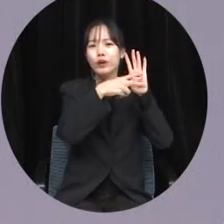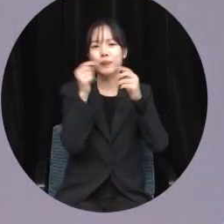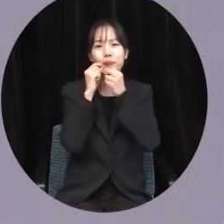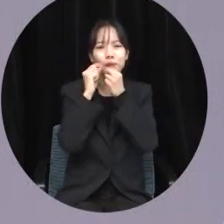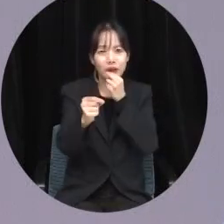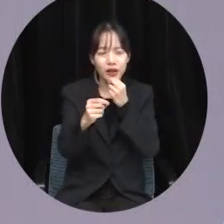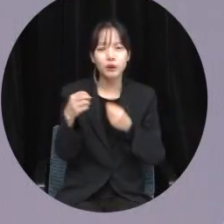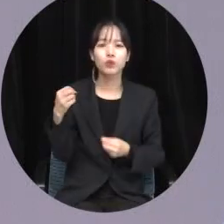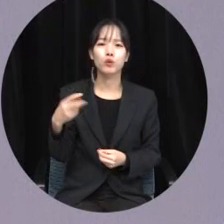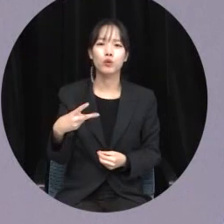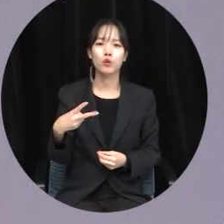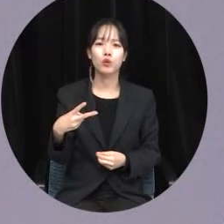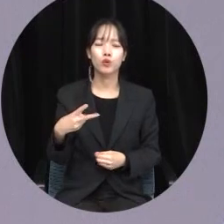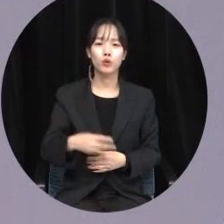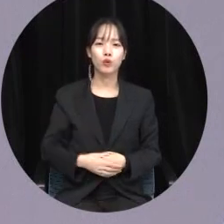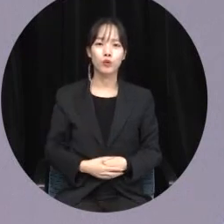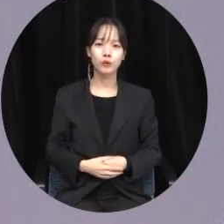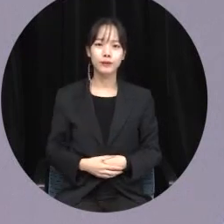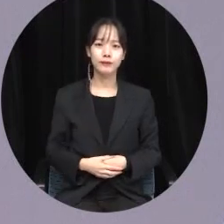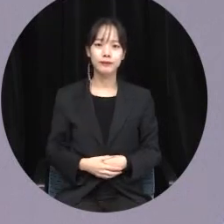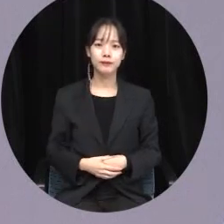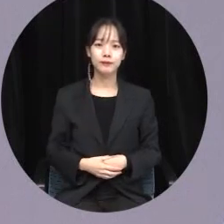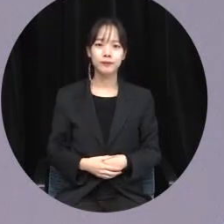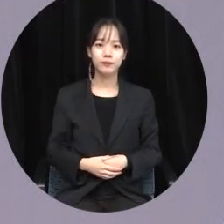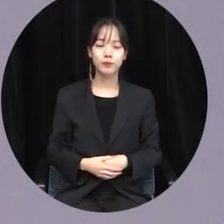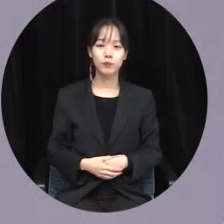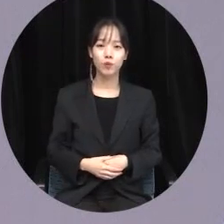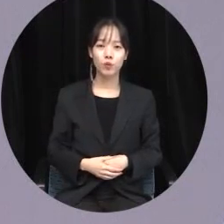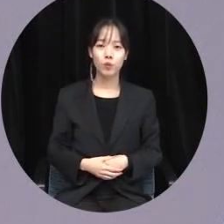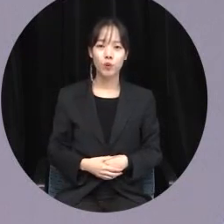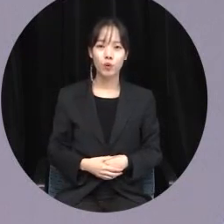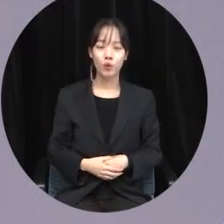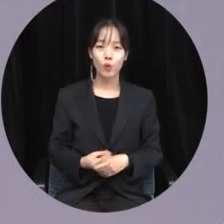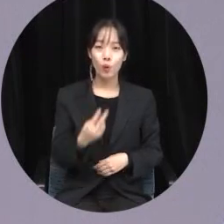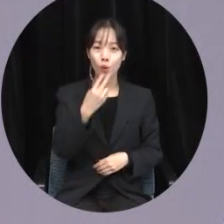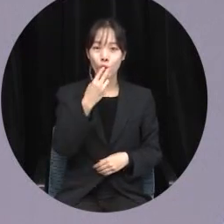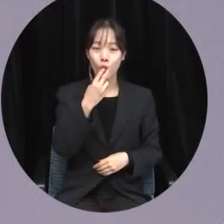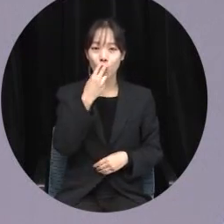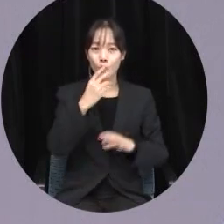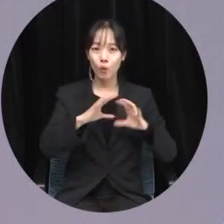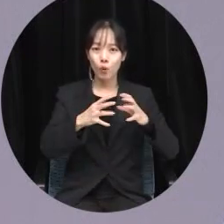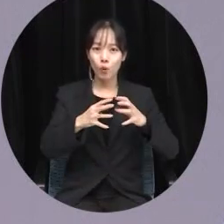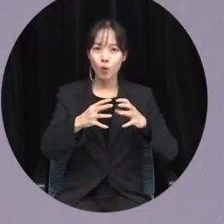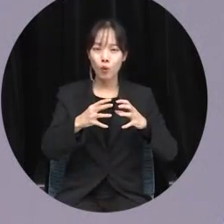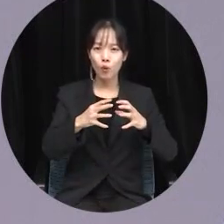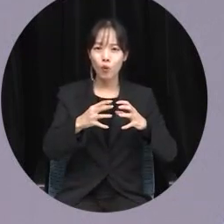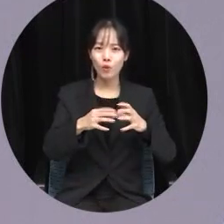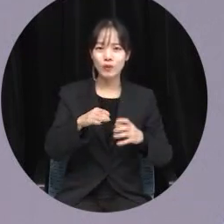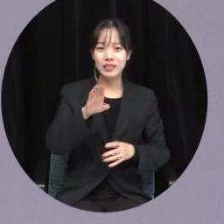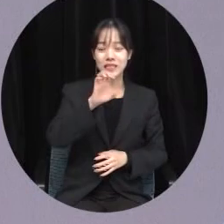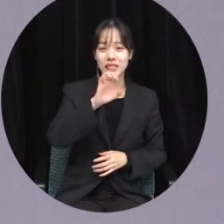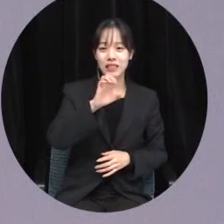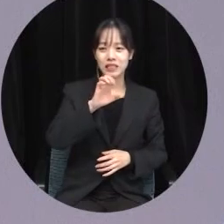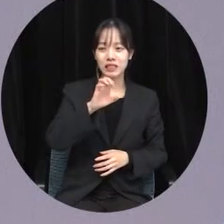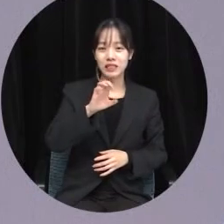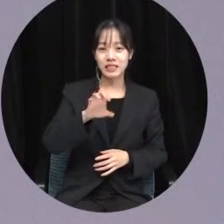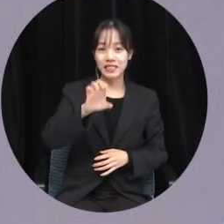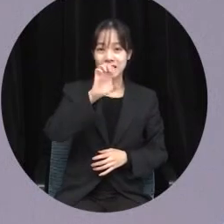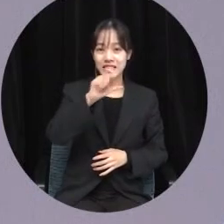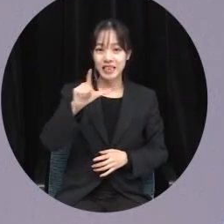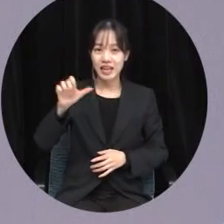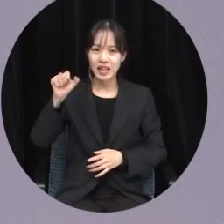사람들이 관련된 이 홍콩발 ELS 이 피해 이런 부분도 다 이 정부 예산 결국